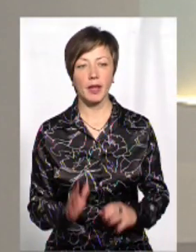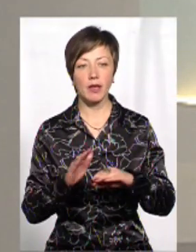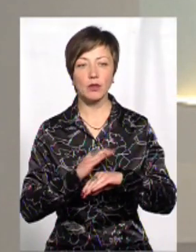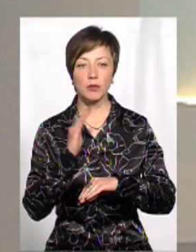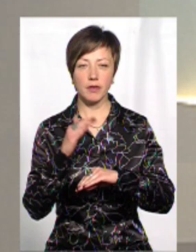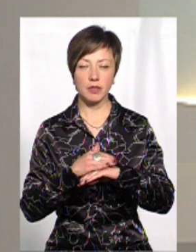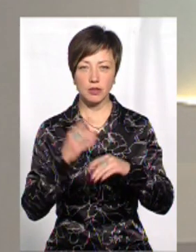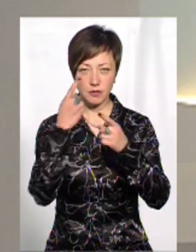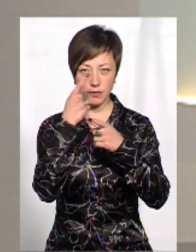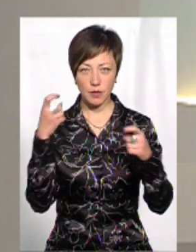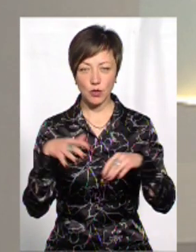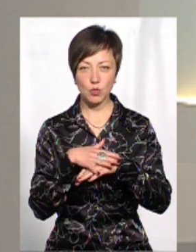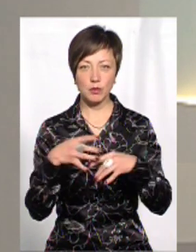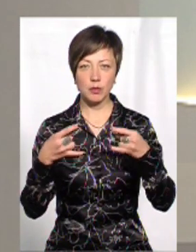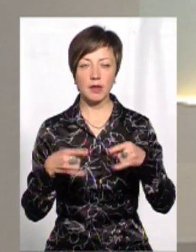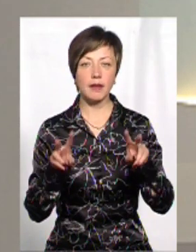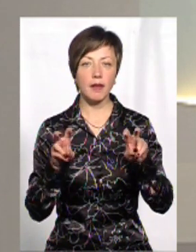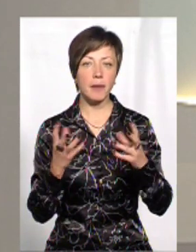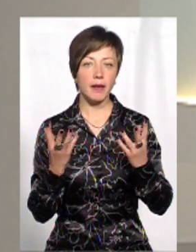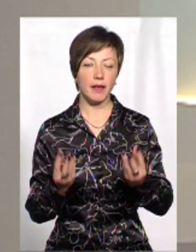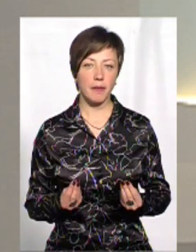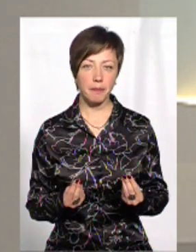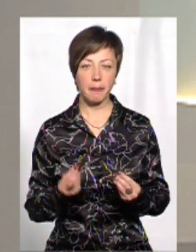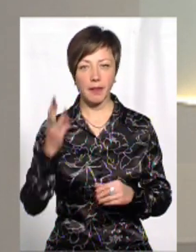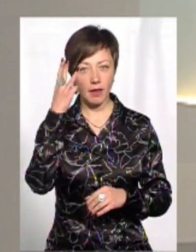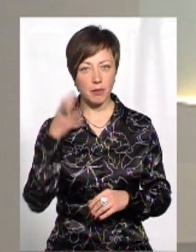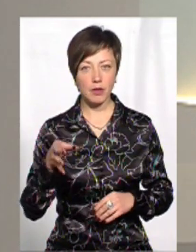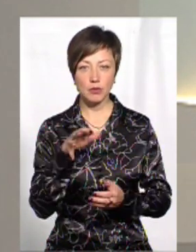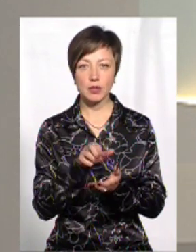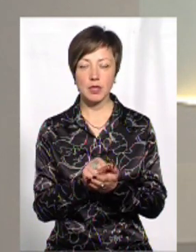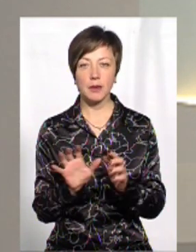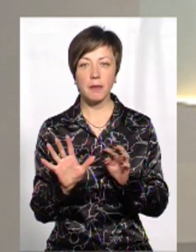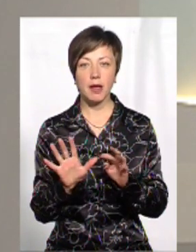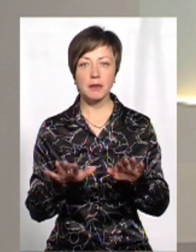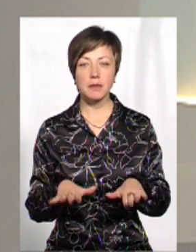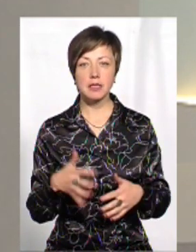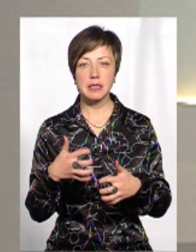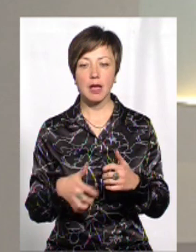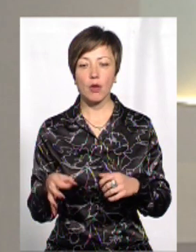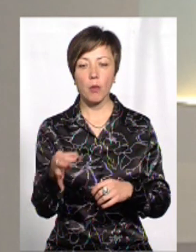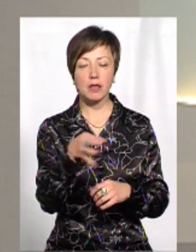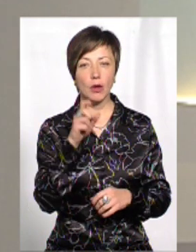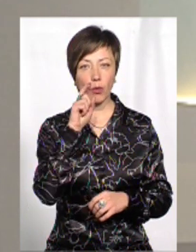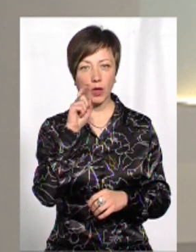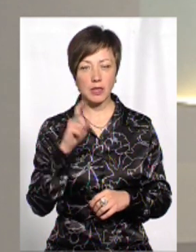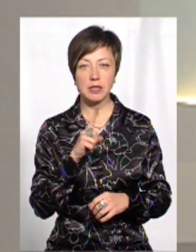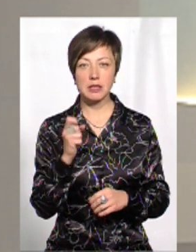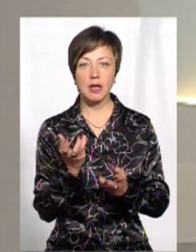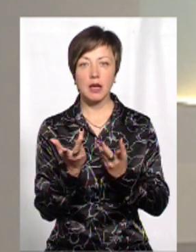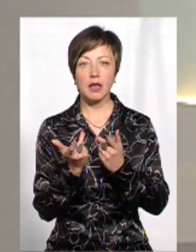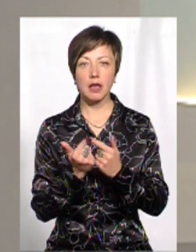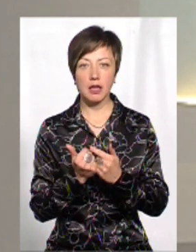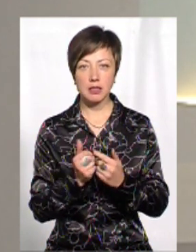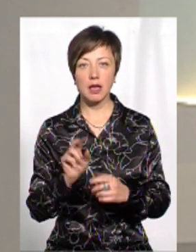Добрий вечір. В ефірі Суспільного. Тема дня. Хмельниччина посіла п'яте місце серед областей України за